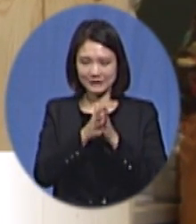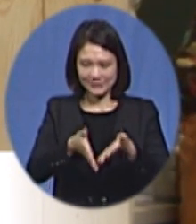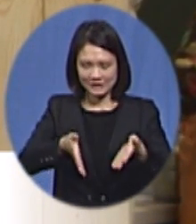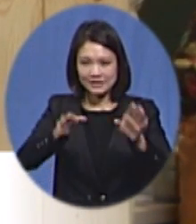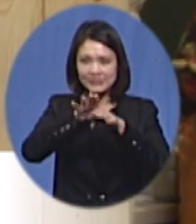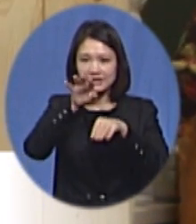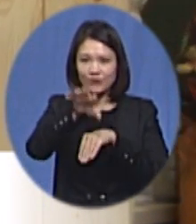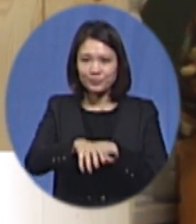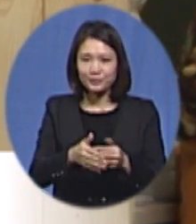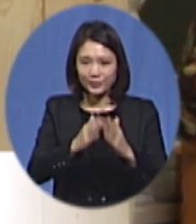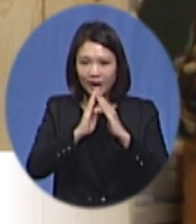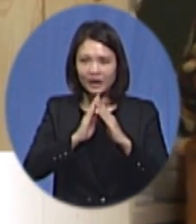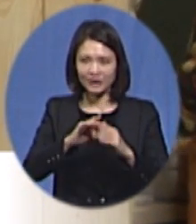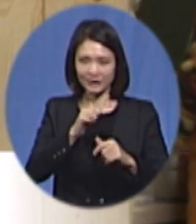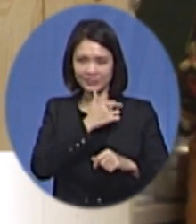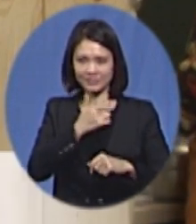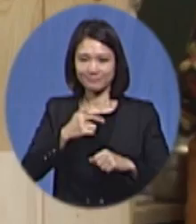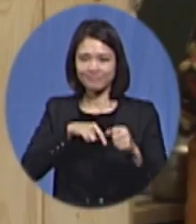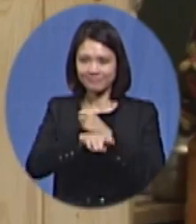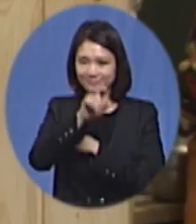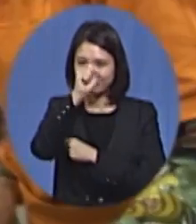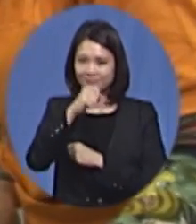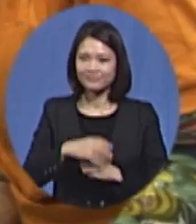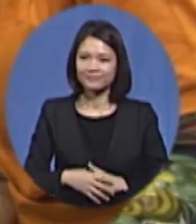설립하게 돼서 매우 뜻깊게 생각합니다.